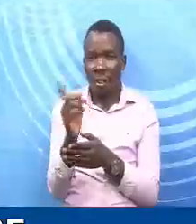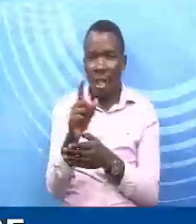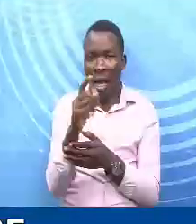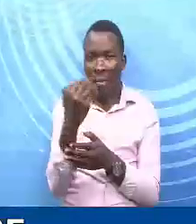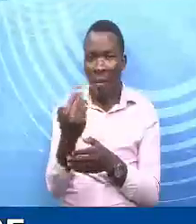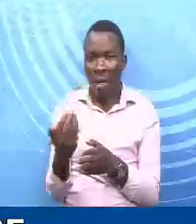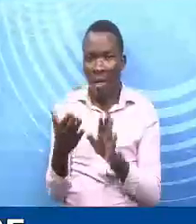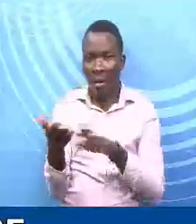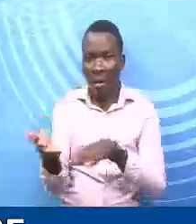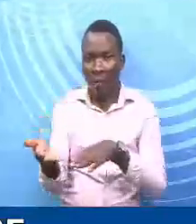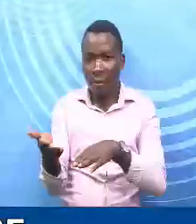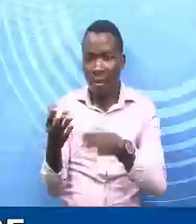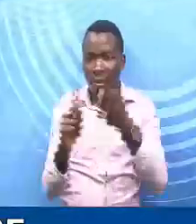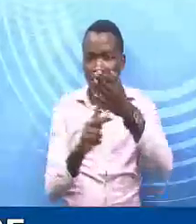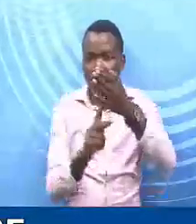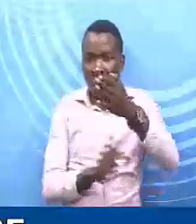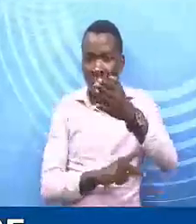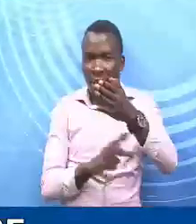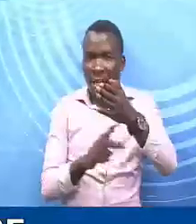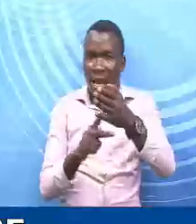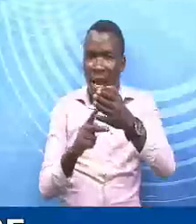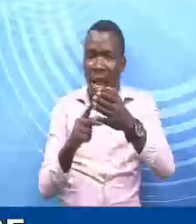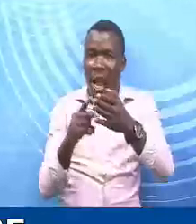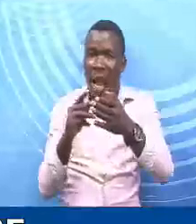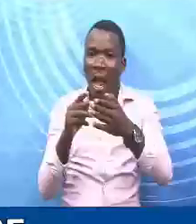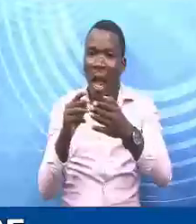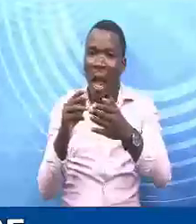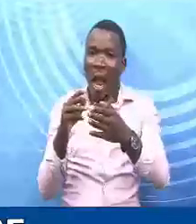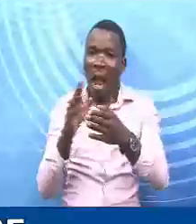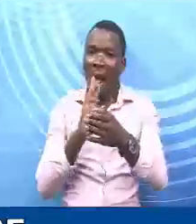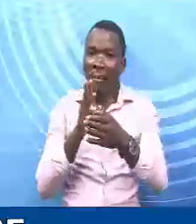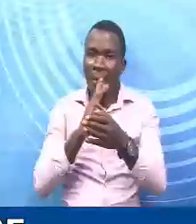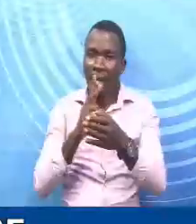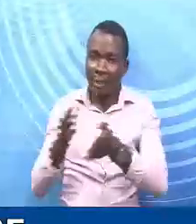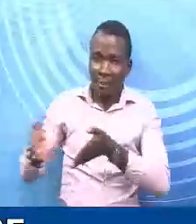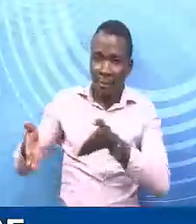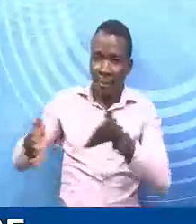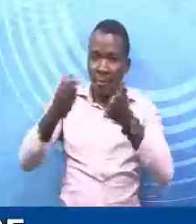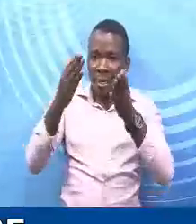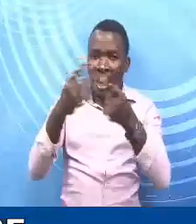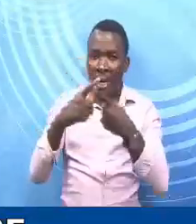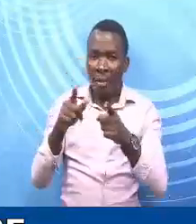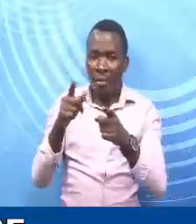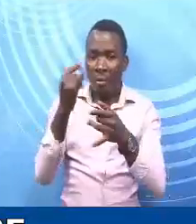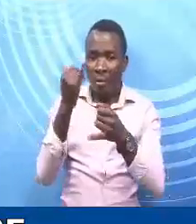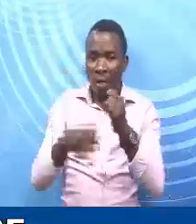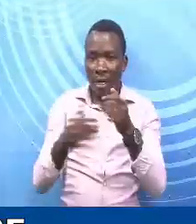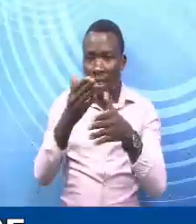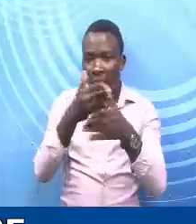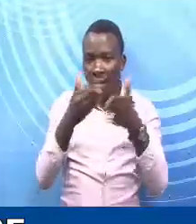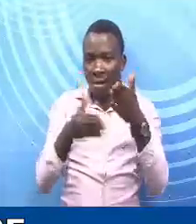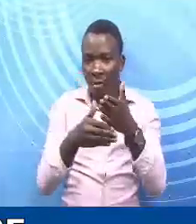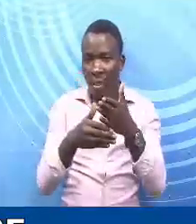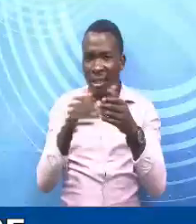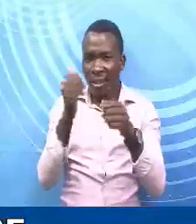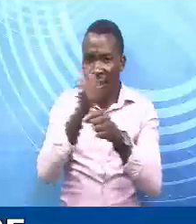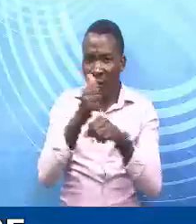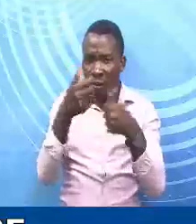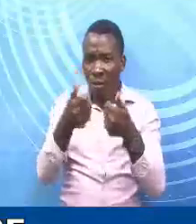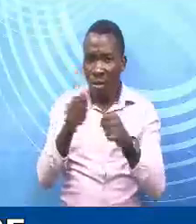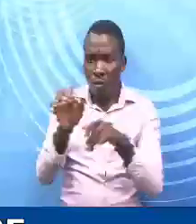cyo amazi aragitwaye, ariko twamaze kugisana cyarubatswe, cyamaze gukorwa umuganda